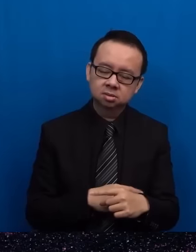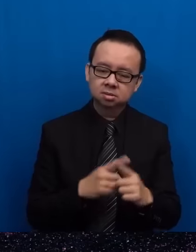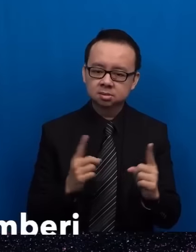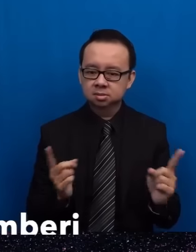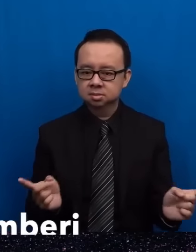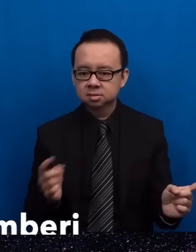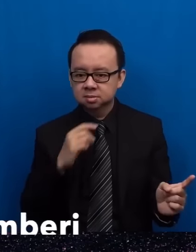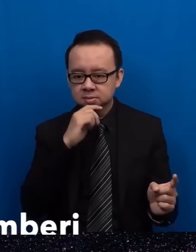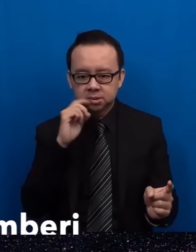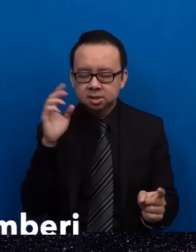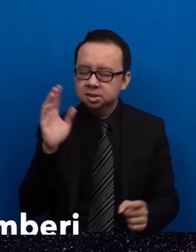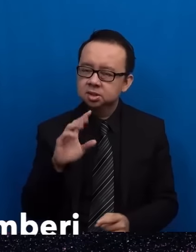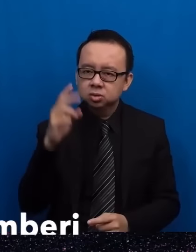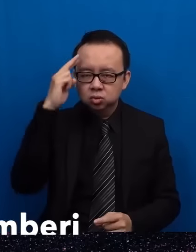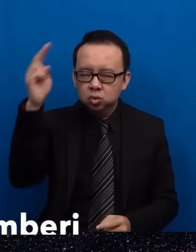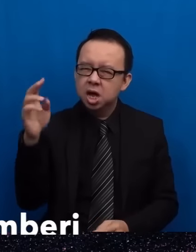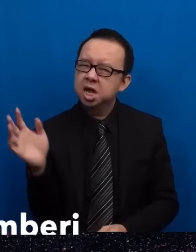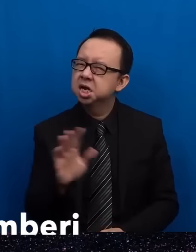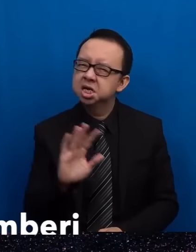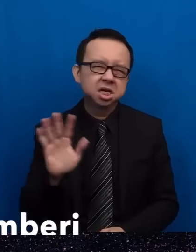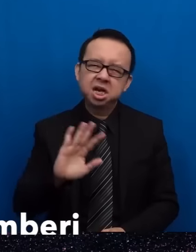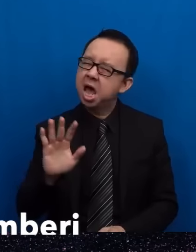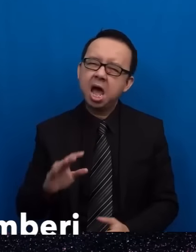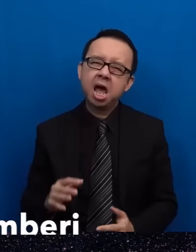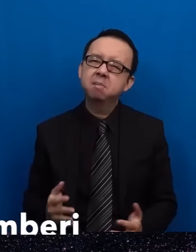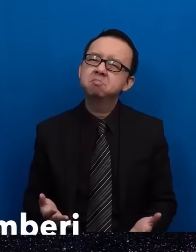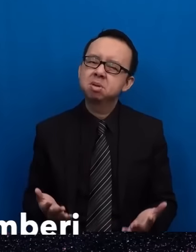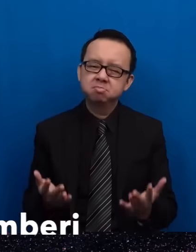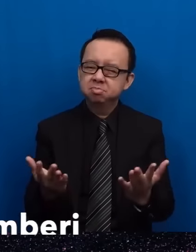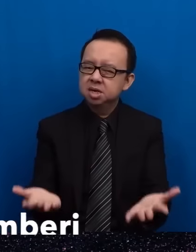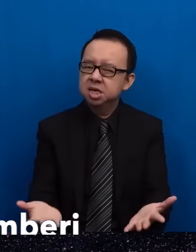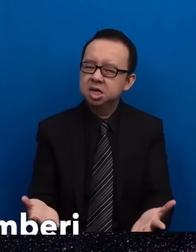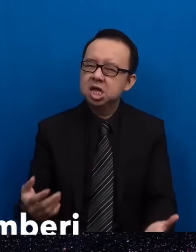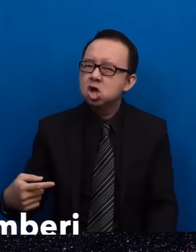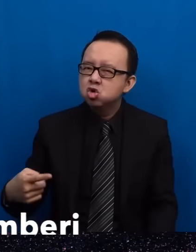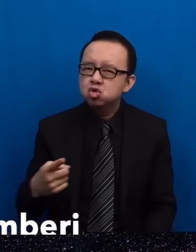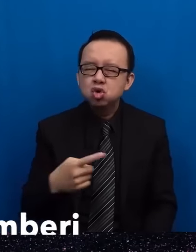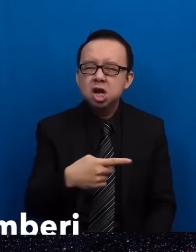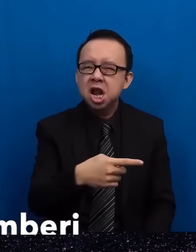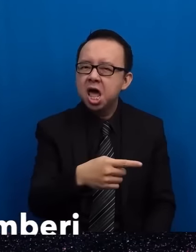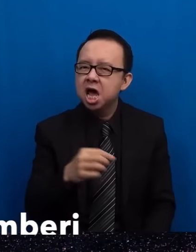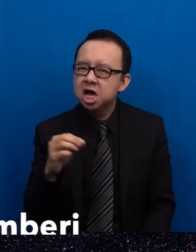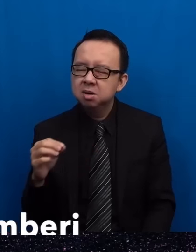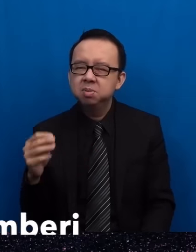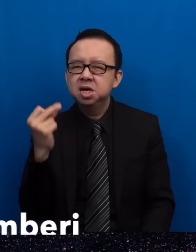Tuhanmu tak akan memberi ular